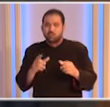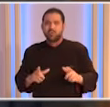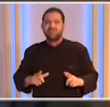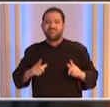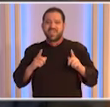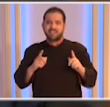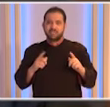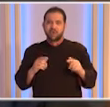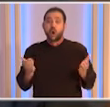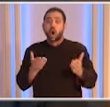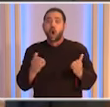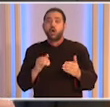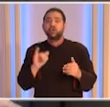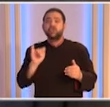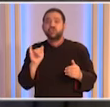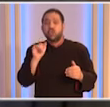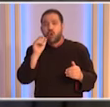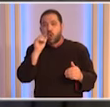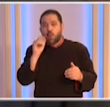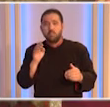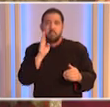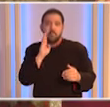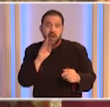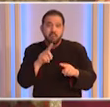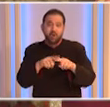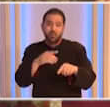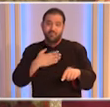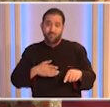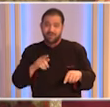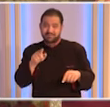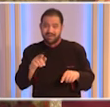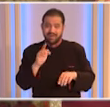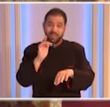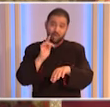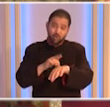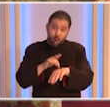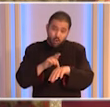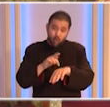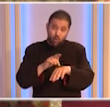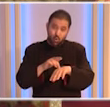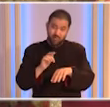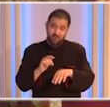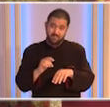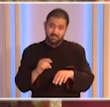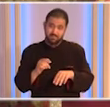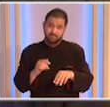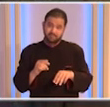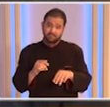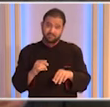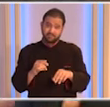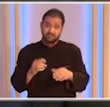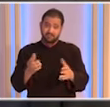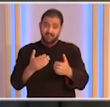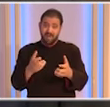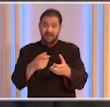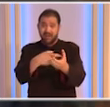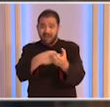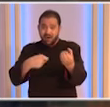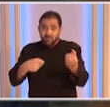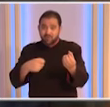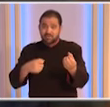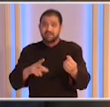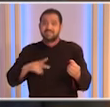Absolut nimeni. Absolut. Oricine ar interveni, că mama cu voința ei, că medicul care îl scoate și le limite de